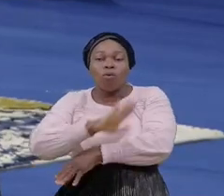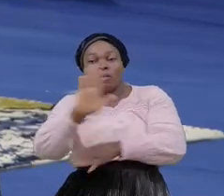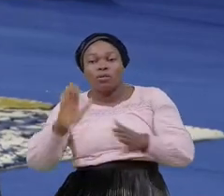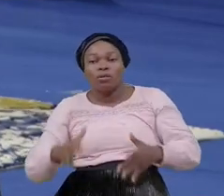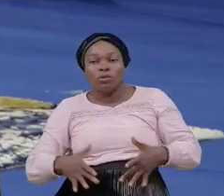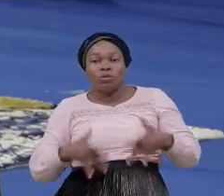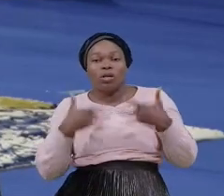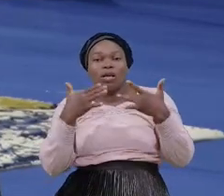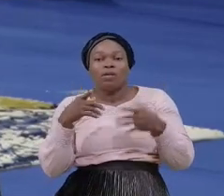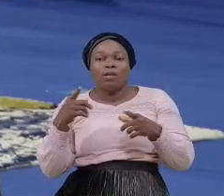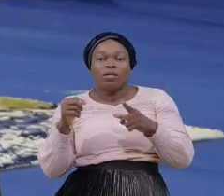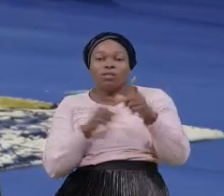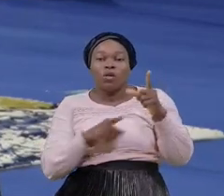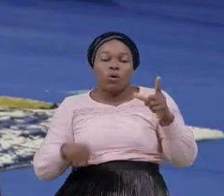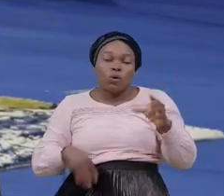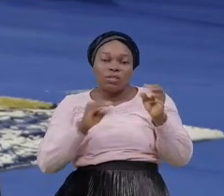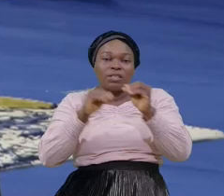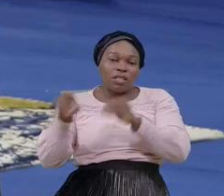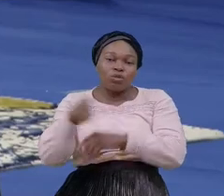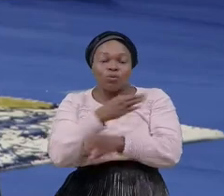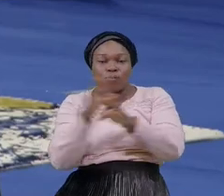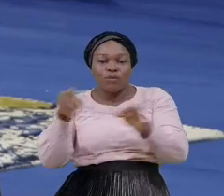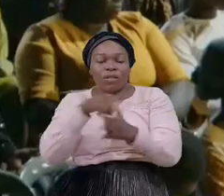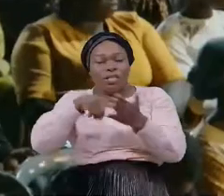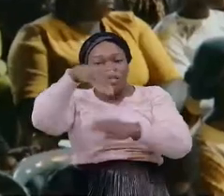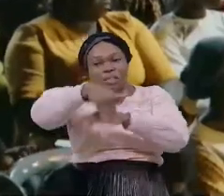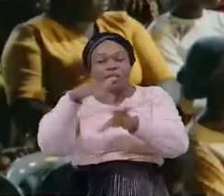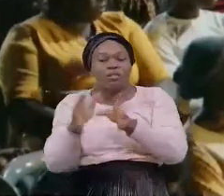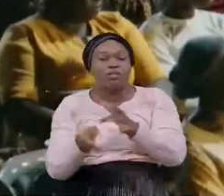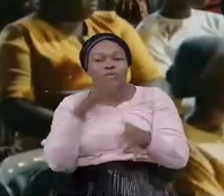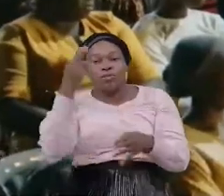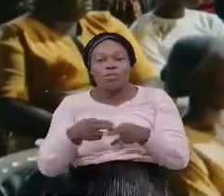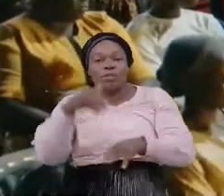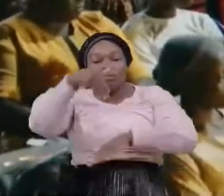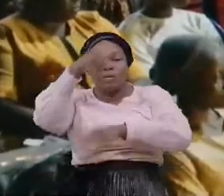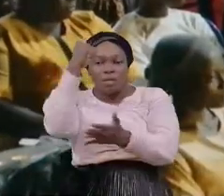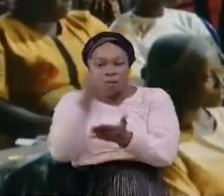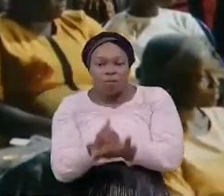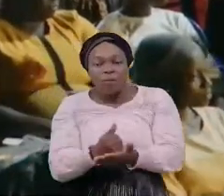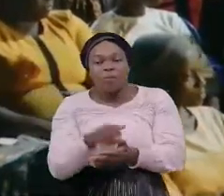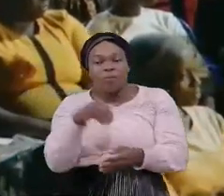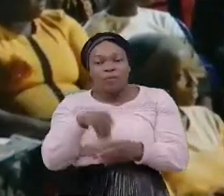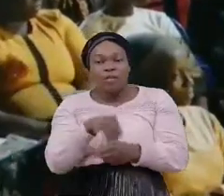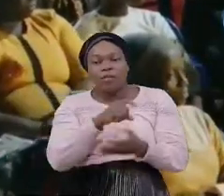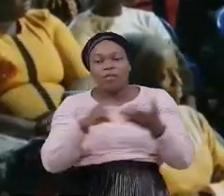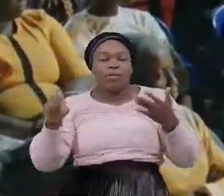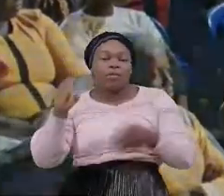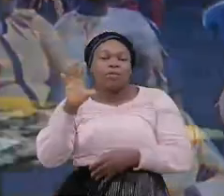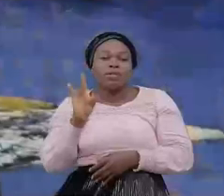votre vie, le Seigneur vous a franchi ce soir au nom de Jésus. Voyons le verset